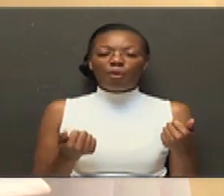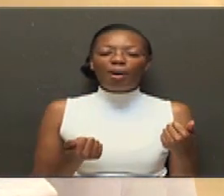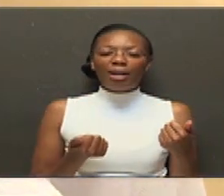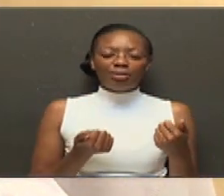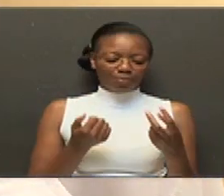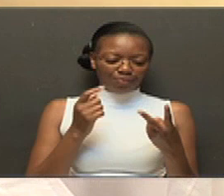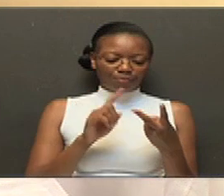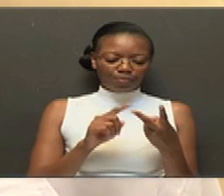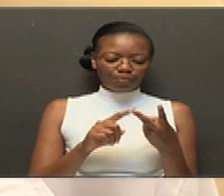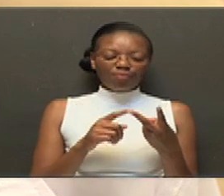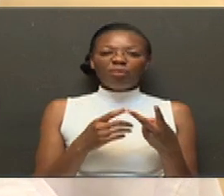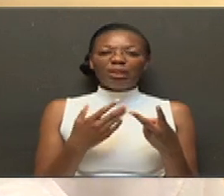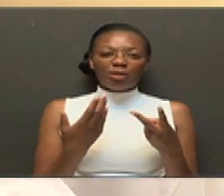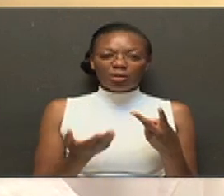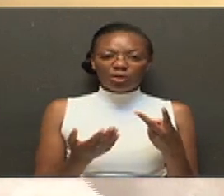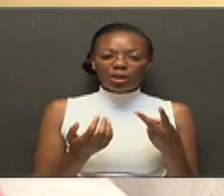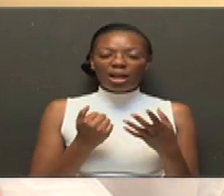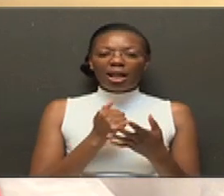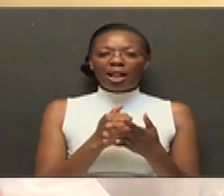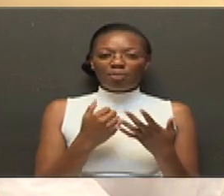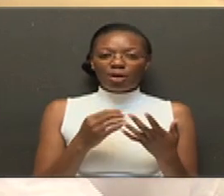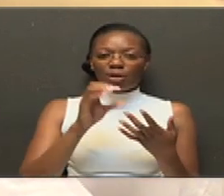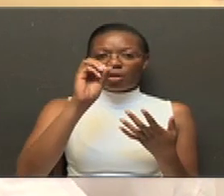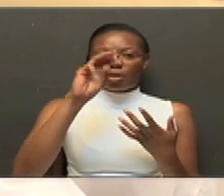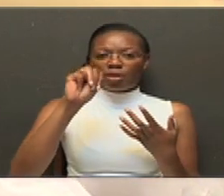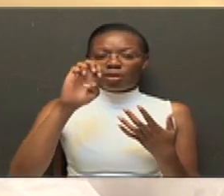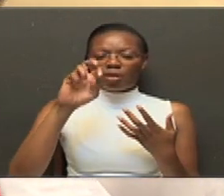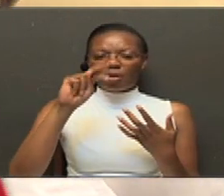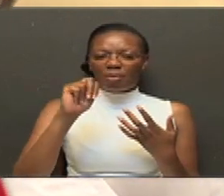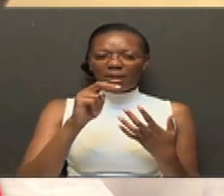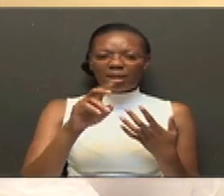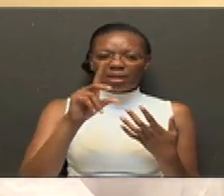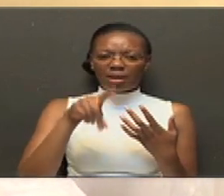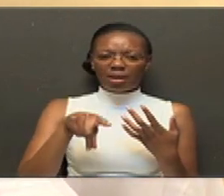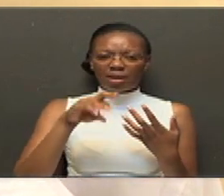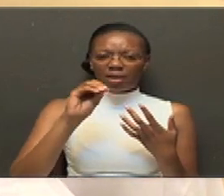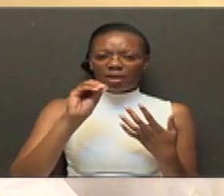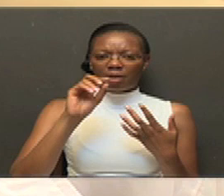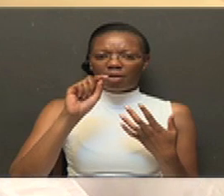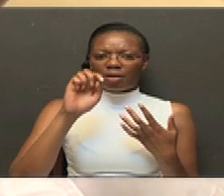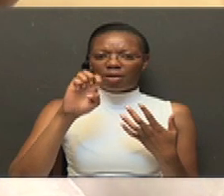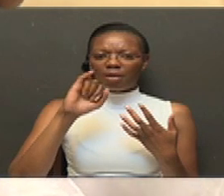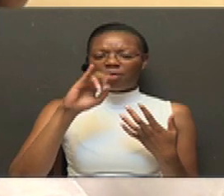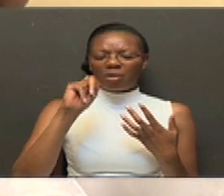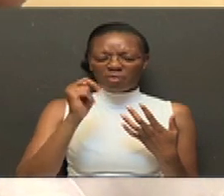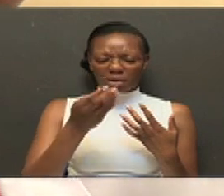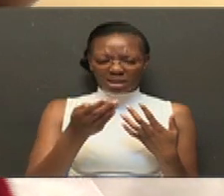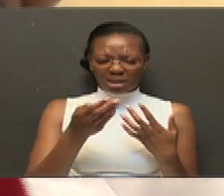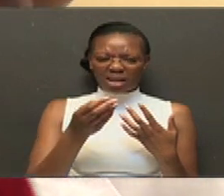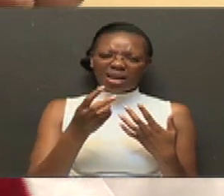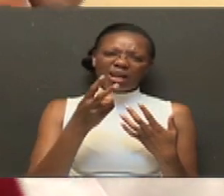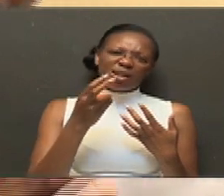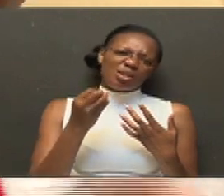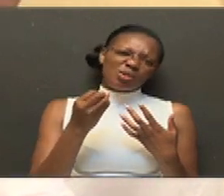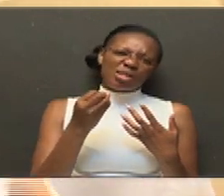60-70% on dry weight basis. Omena, protein content yake ni about 25-30% dry weight